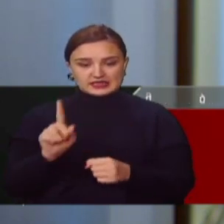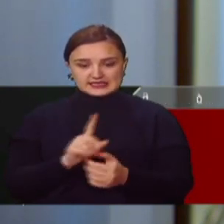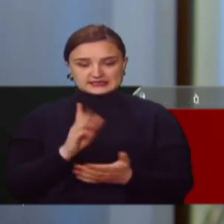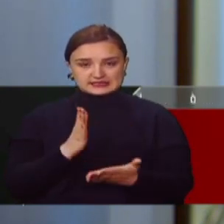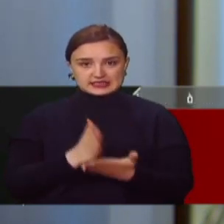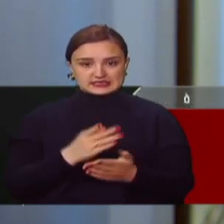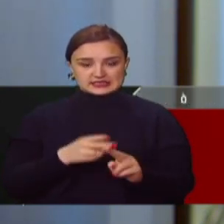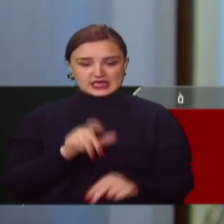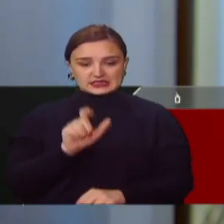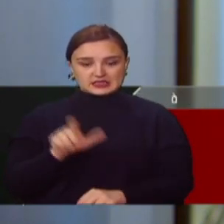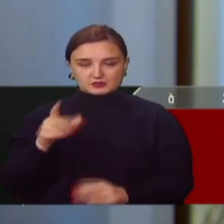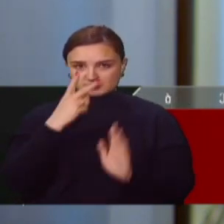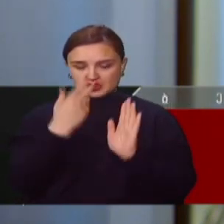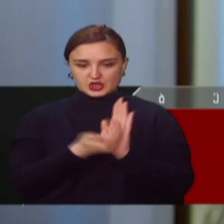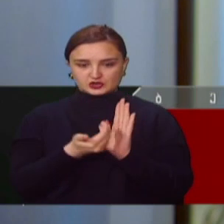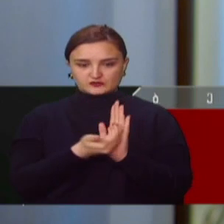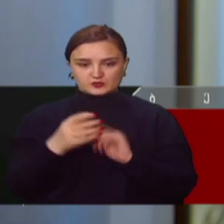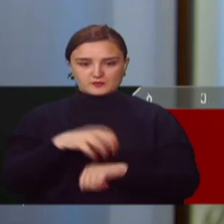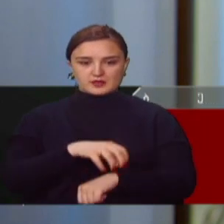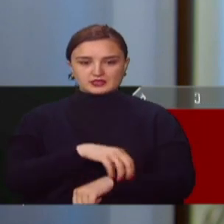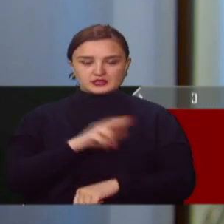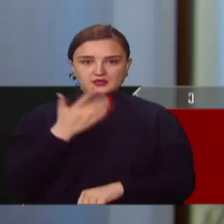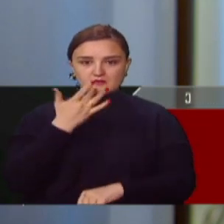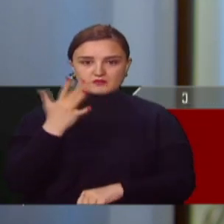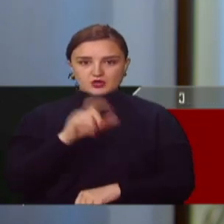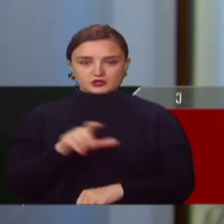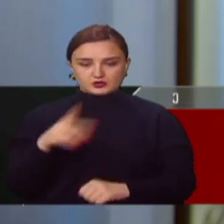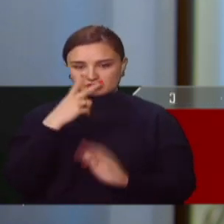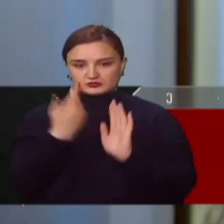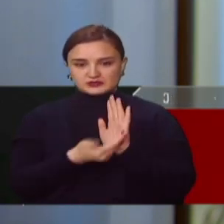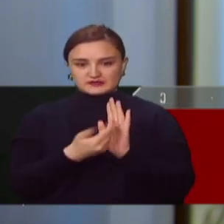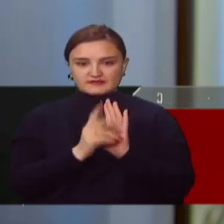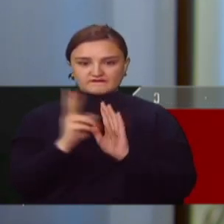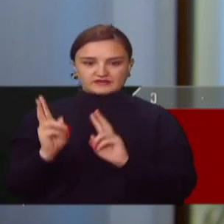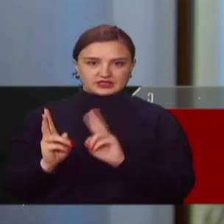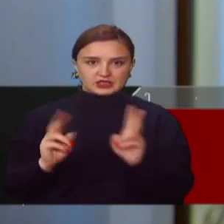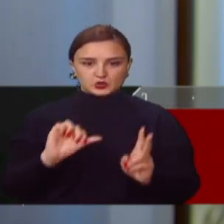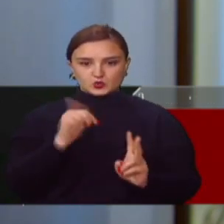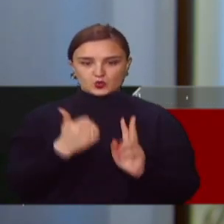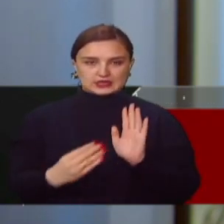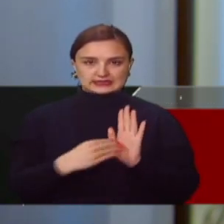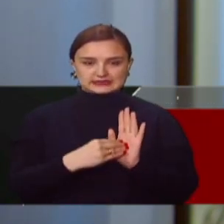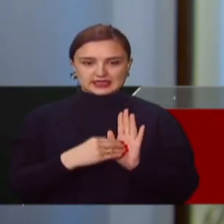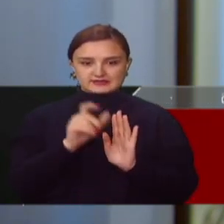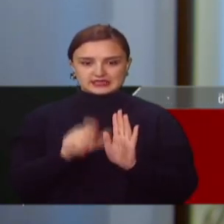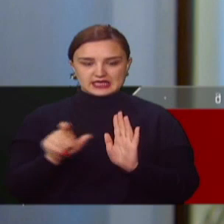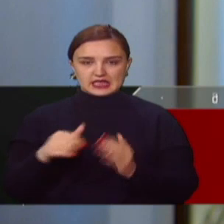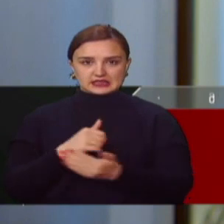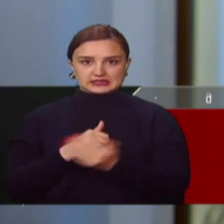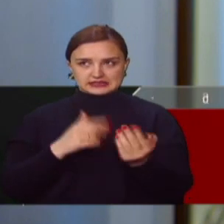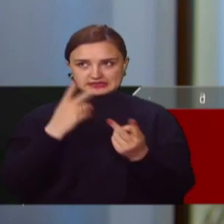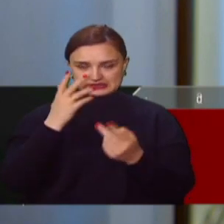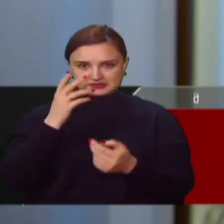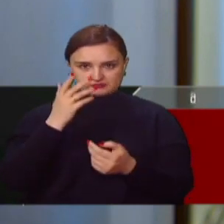ის, რომ ადამიანებს აჩვენონ, პარტიებმა და პოლიტიკოსებმა აჩვენონ, ვინ როგორ ასახავს ხალხის